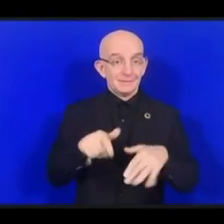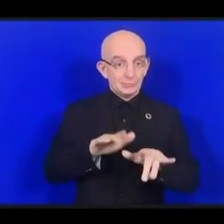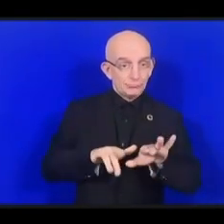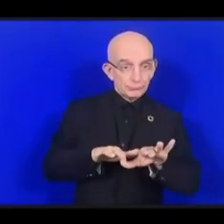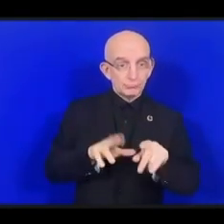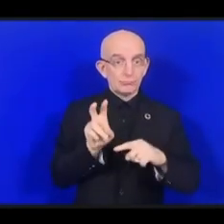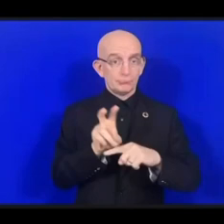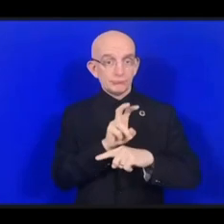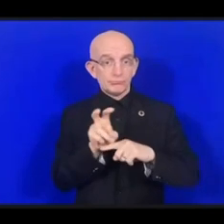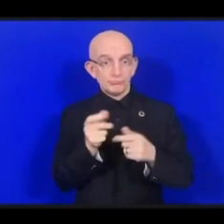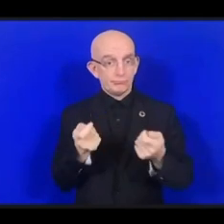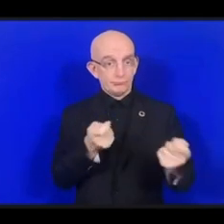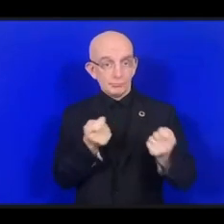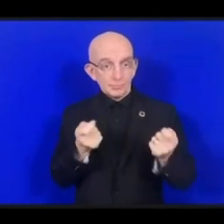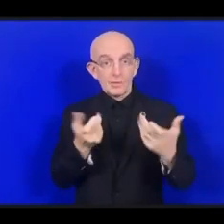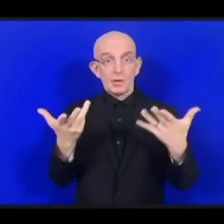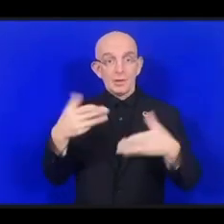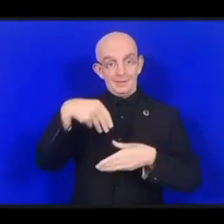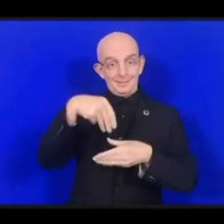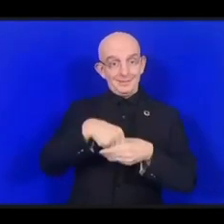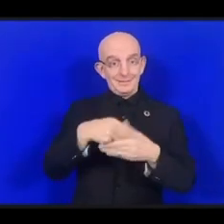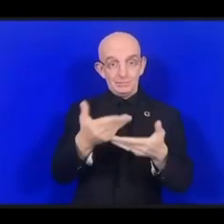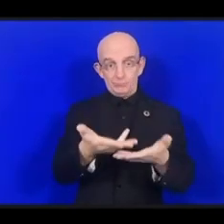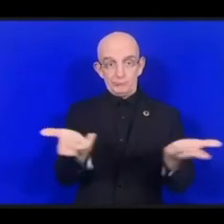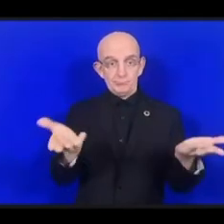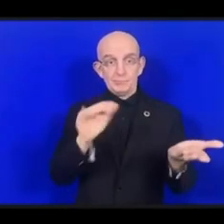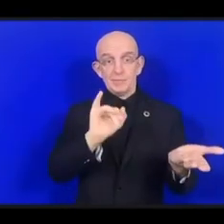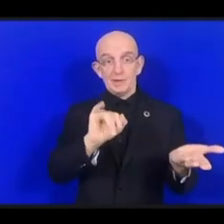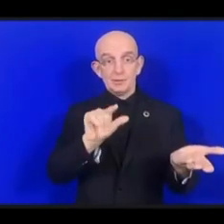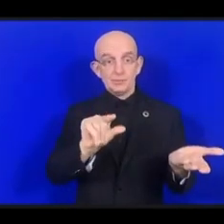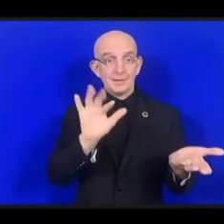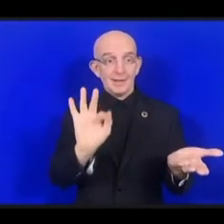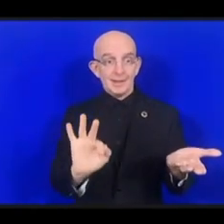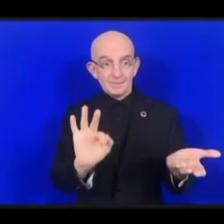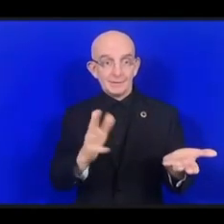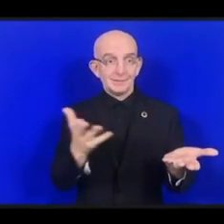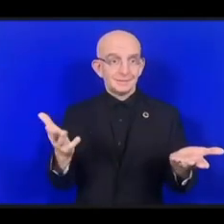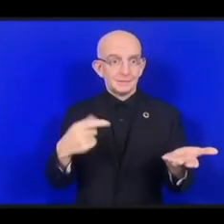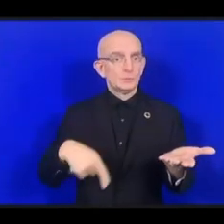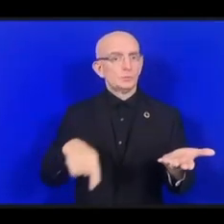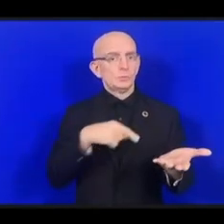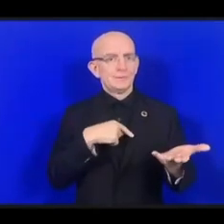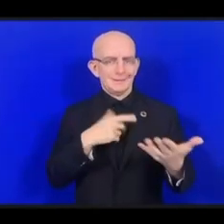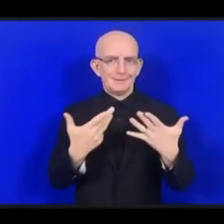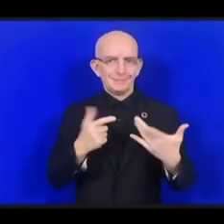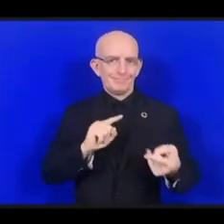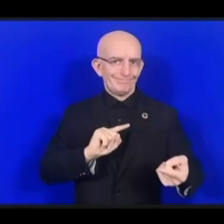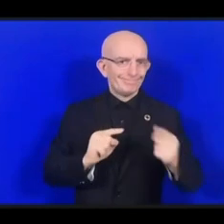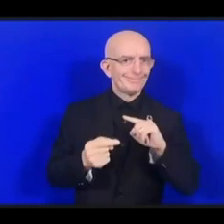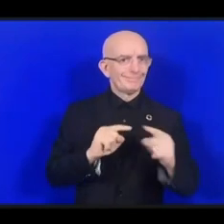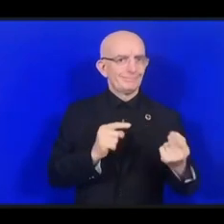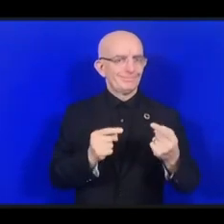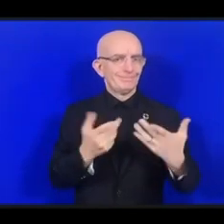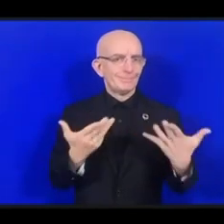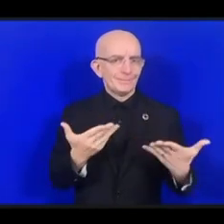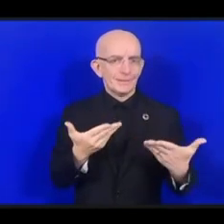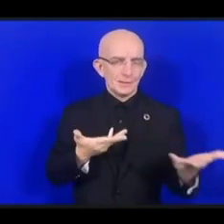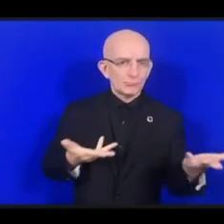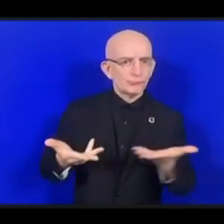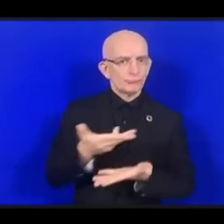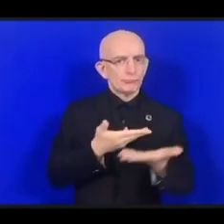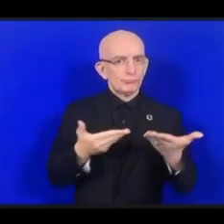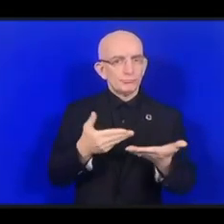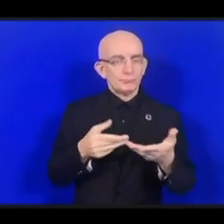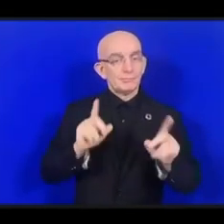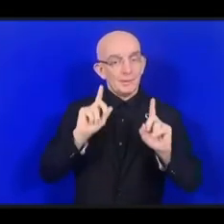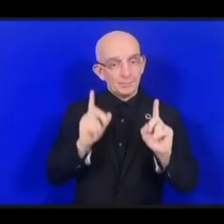益相关方的参与，要充分的承认多样性的价值。所以